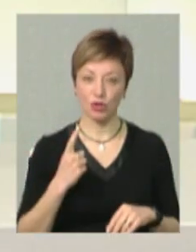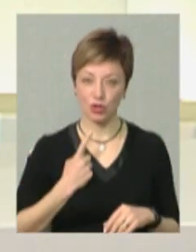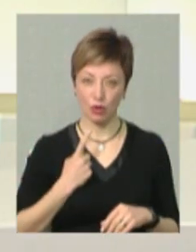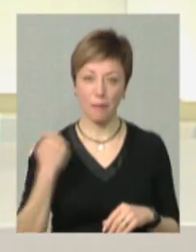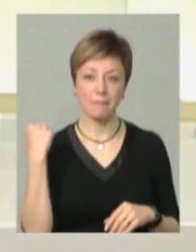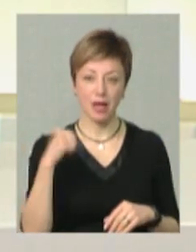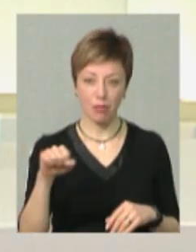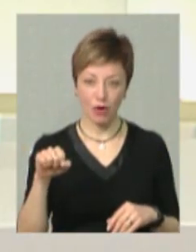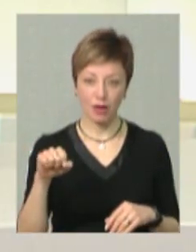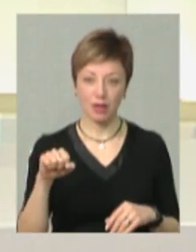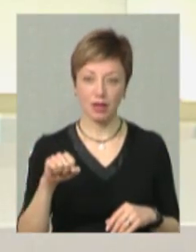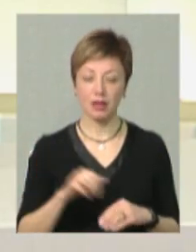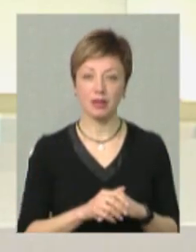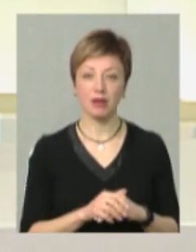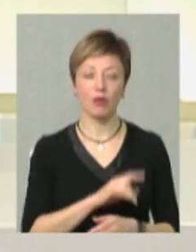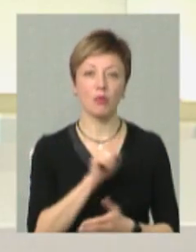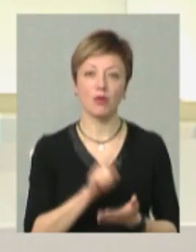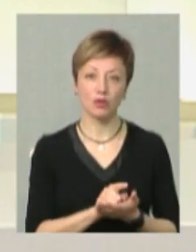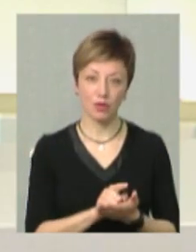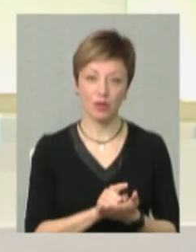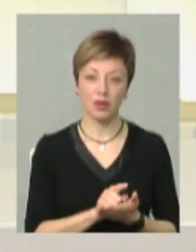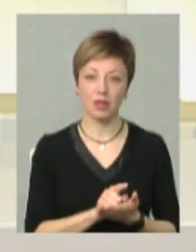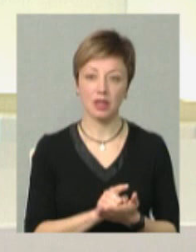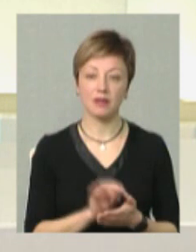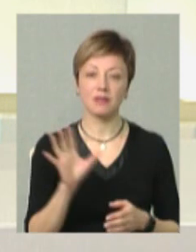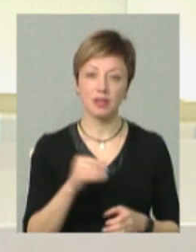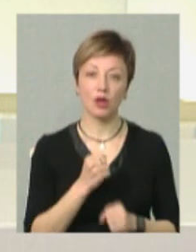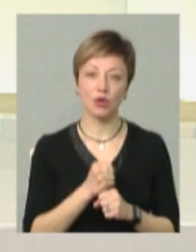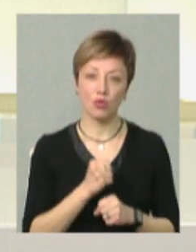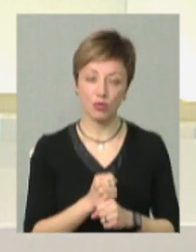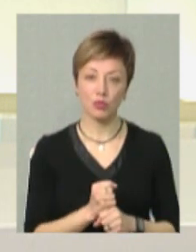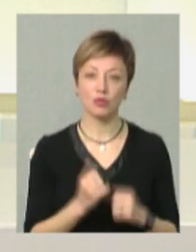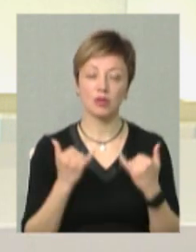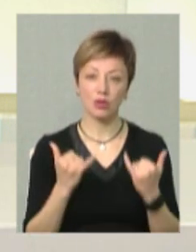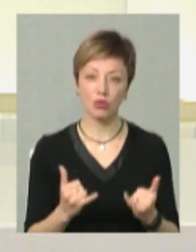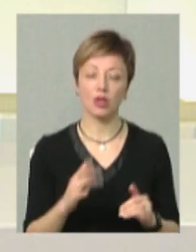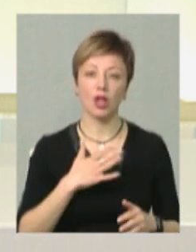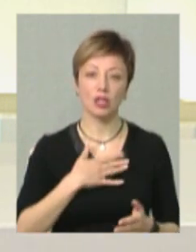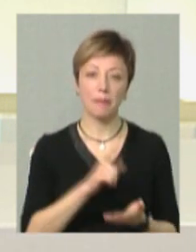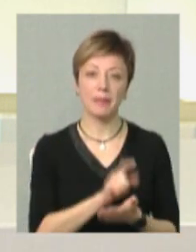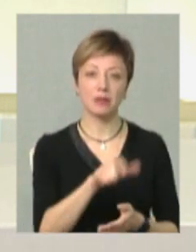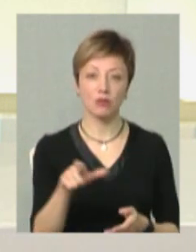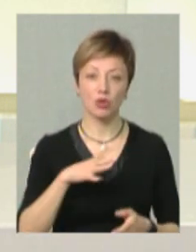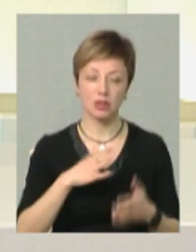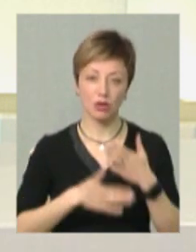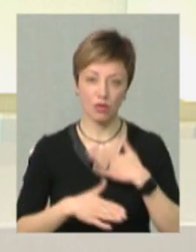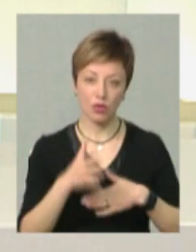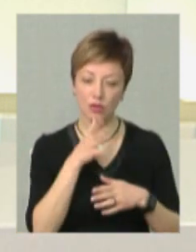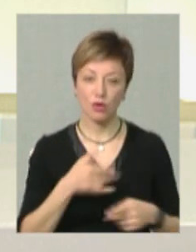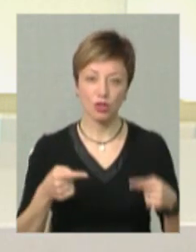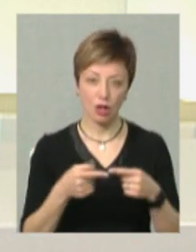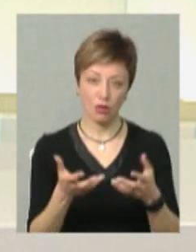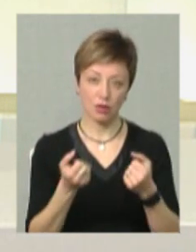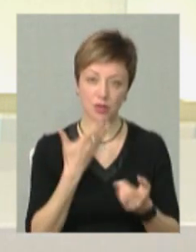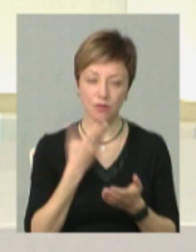очікуємо перемоги нашої. І все робимо для того, щоб наші пенсіонери були задоволені і своєчасно